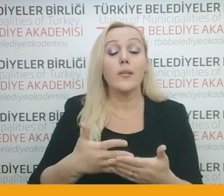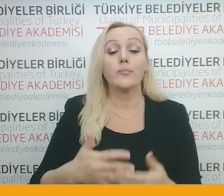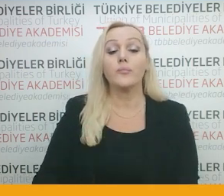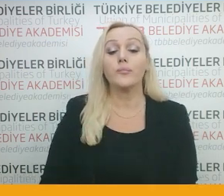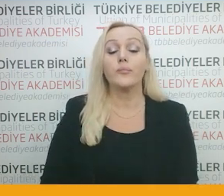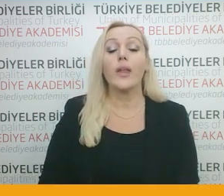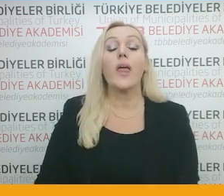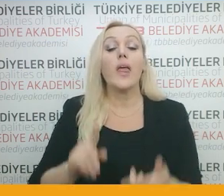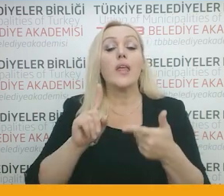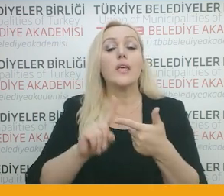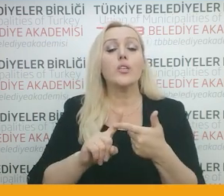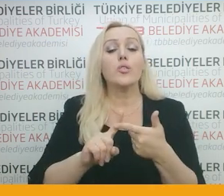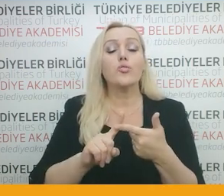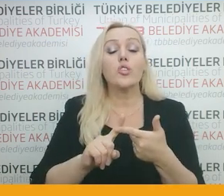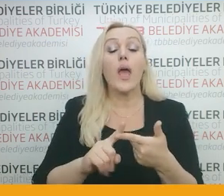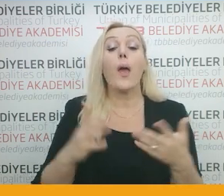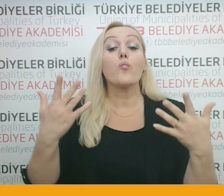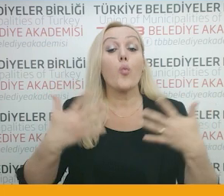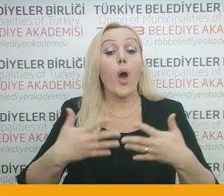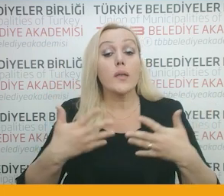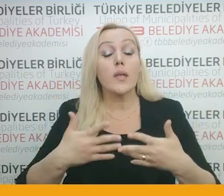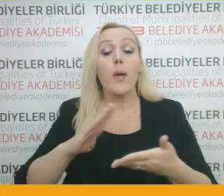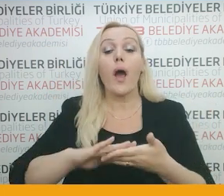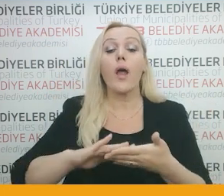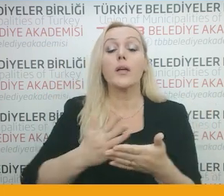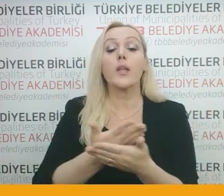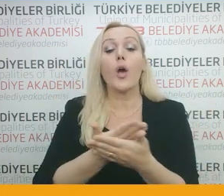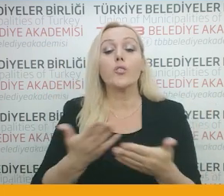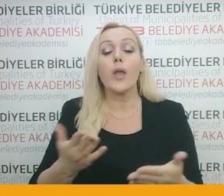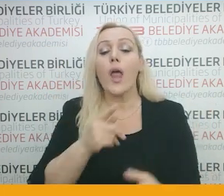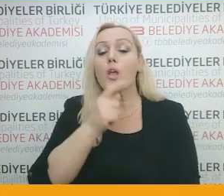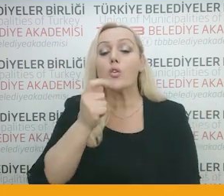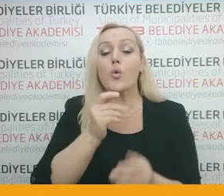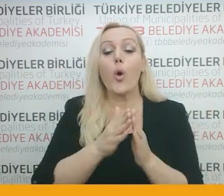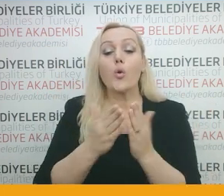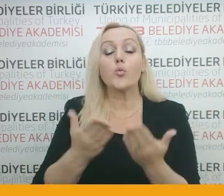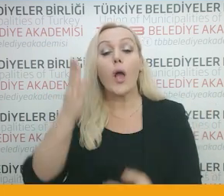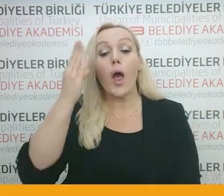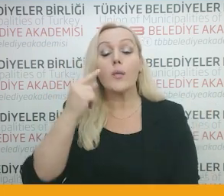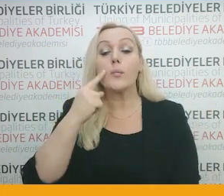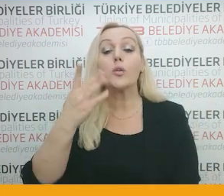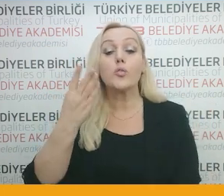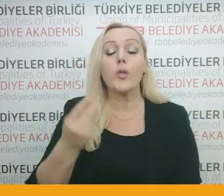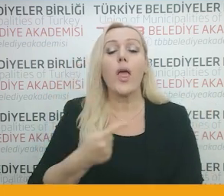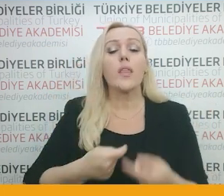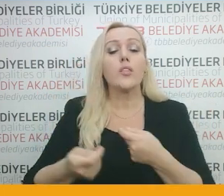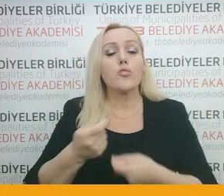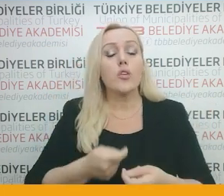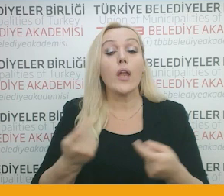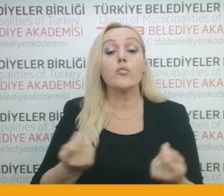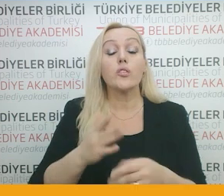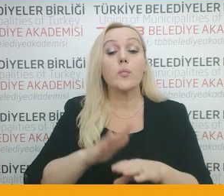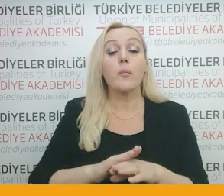bu. İkinci temel kavramımız muhasebe arkadaşlar. Yine sözlük anlamına bakacak olursak ticari faaliyette bulunan